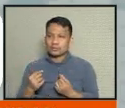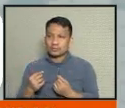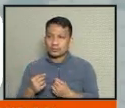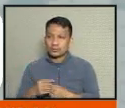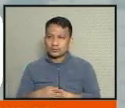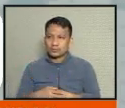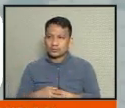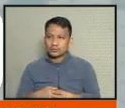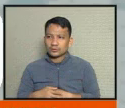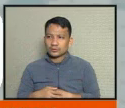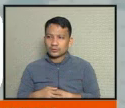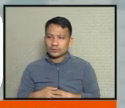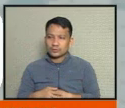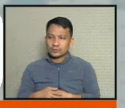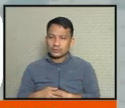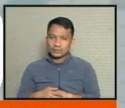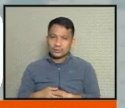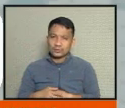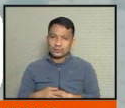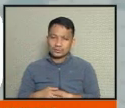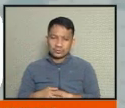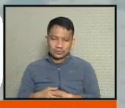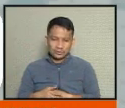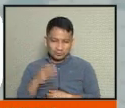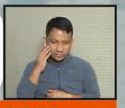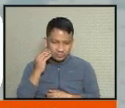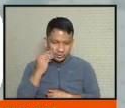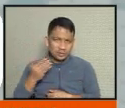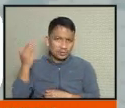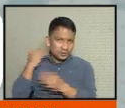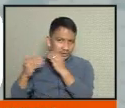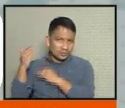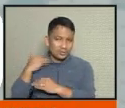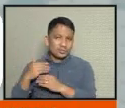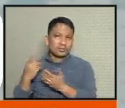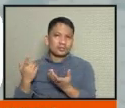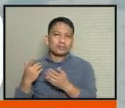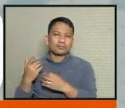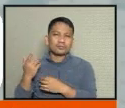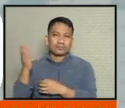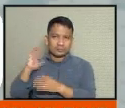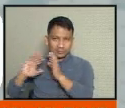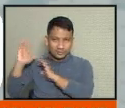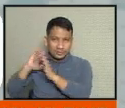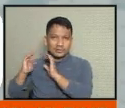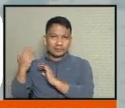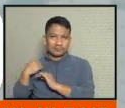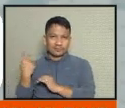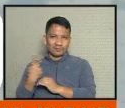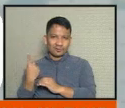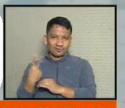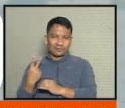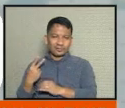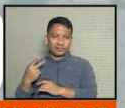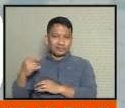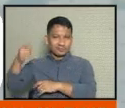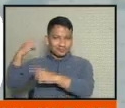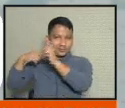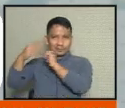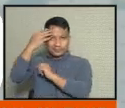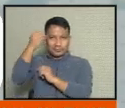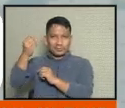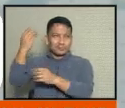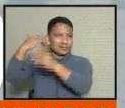halimbawa? Yung dati po sir na nakaraanan. Dati yung nakaraan? Opo. Binabalik mo lang yung mga nakaraan